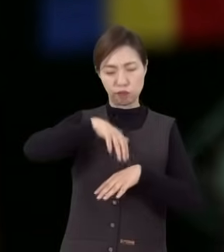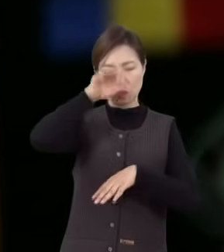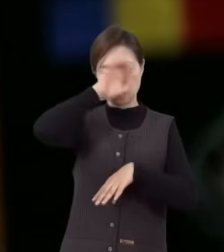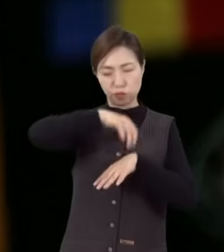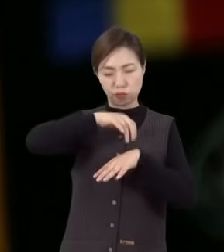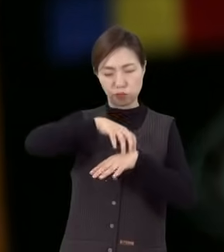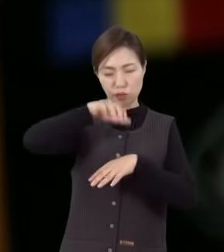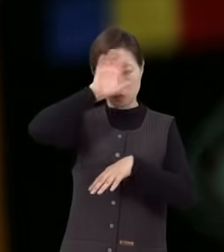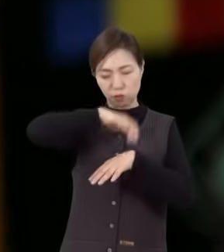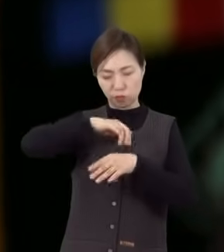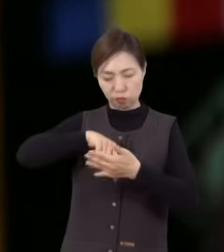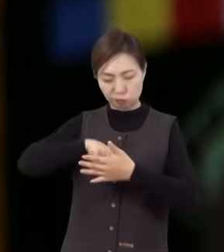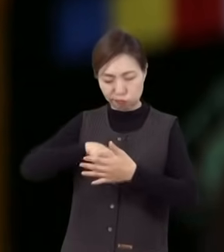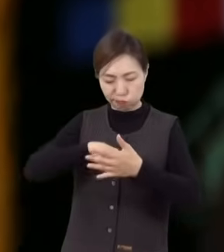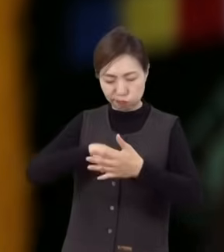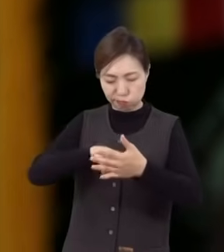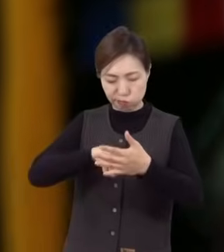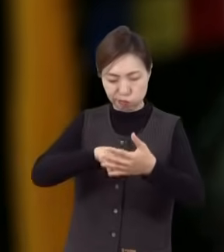하루가 지나고 난 뒤에